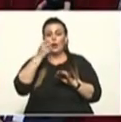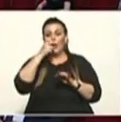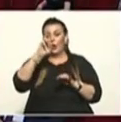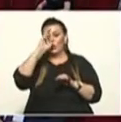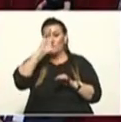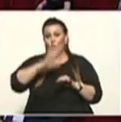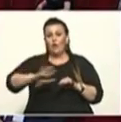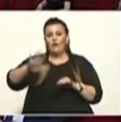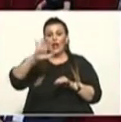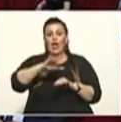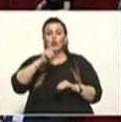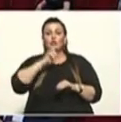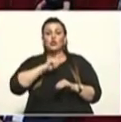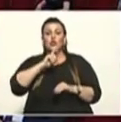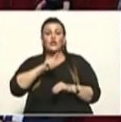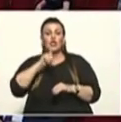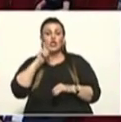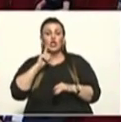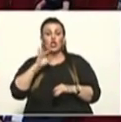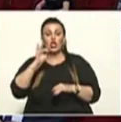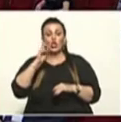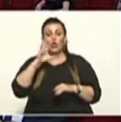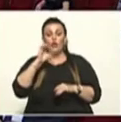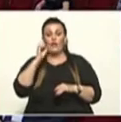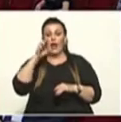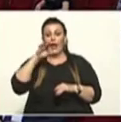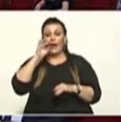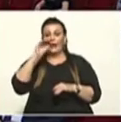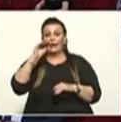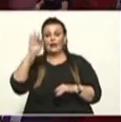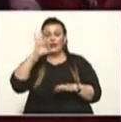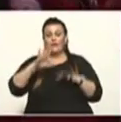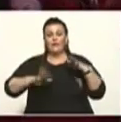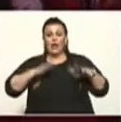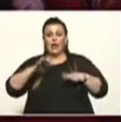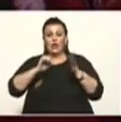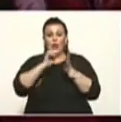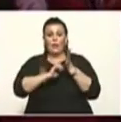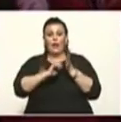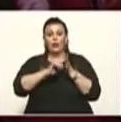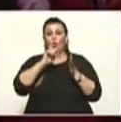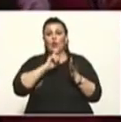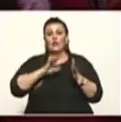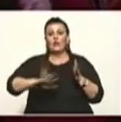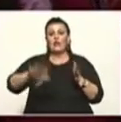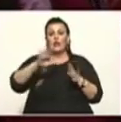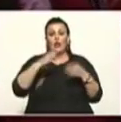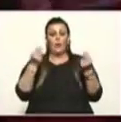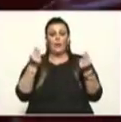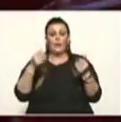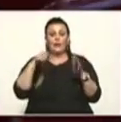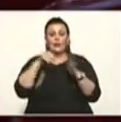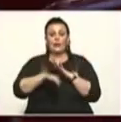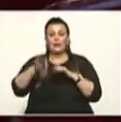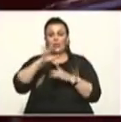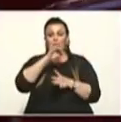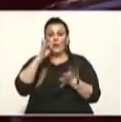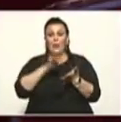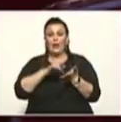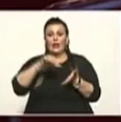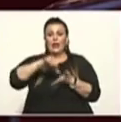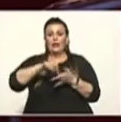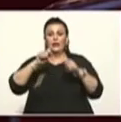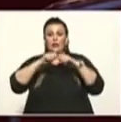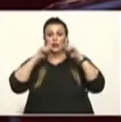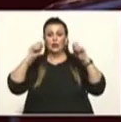Dövlət Universiteti gənclər arasında innovativ sahibkarlıq fəaliyyətinin təşviqi məqsədilə universitetdə biznes inkubasiya mərkəzinin təşkil